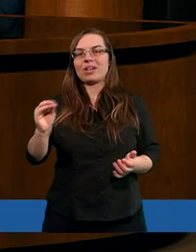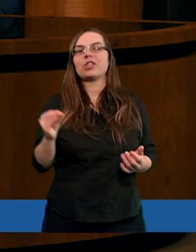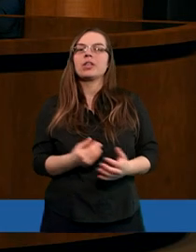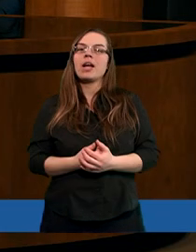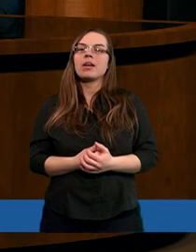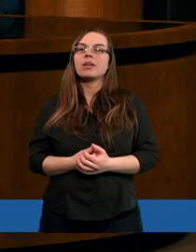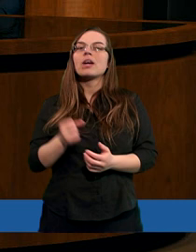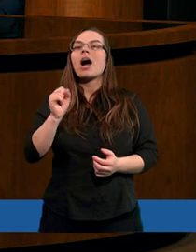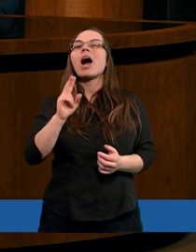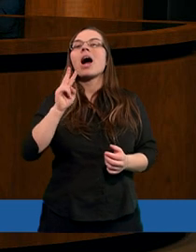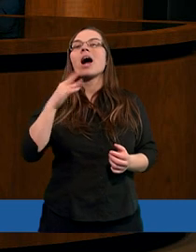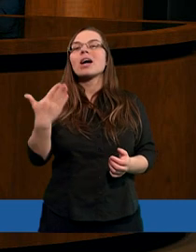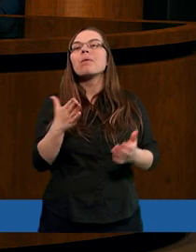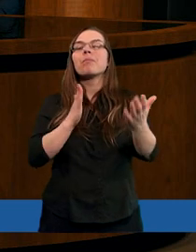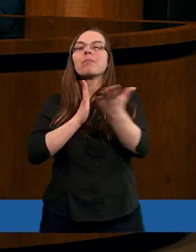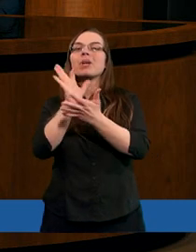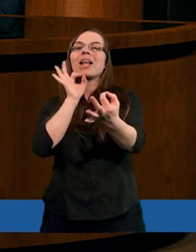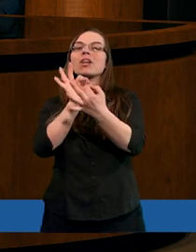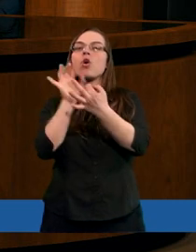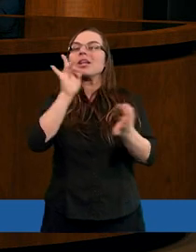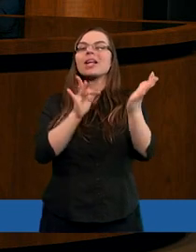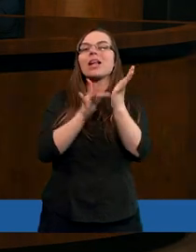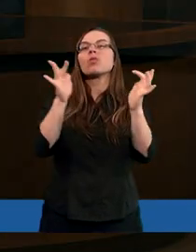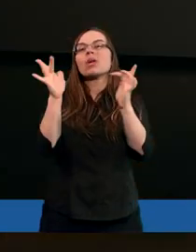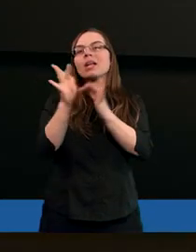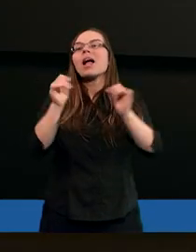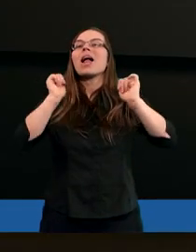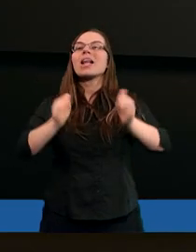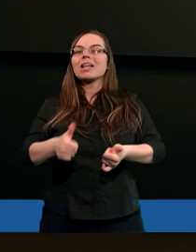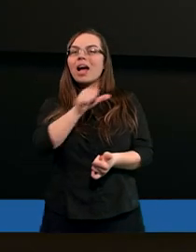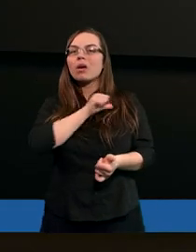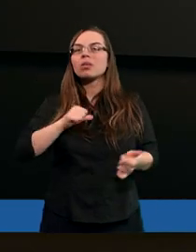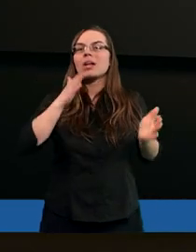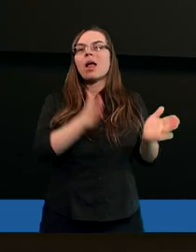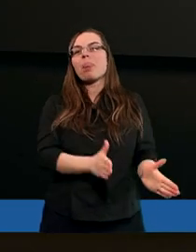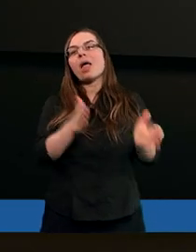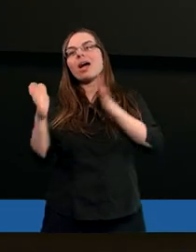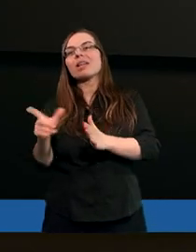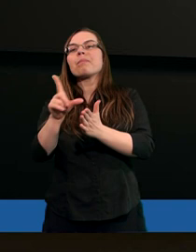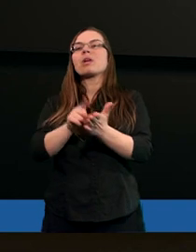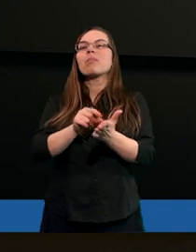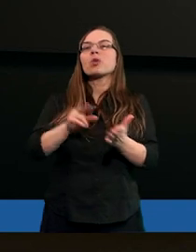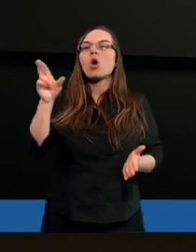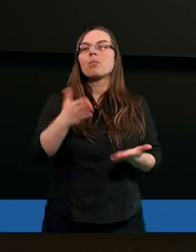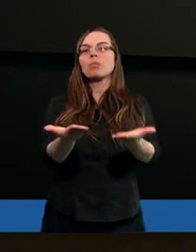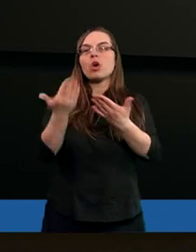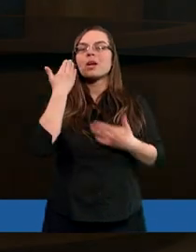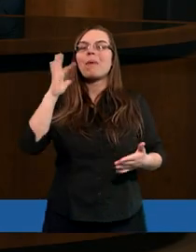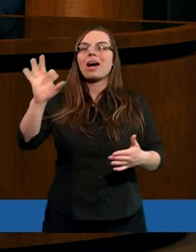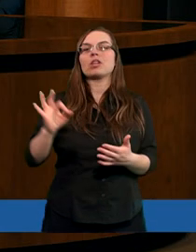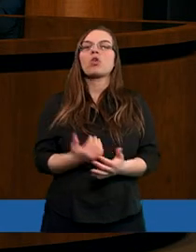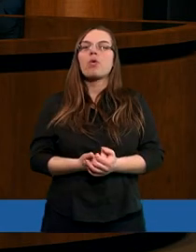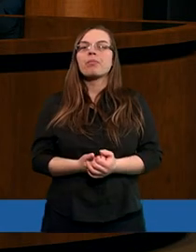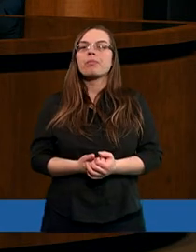A kim przez kontakt z Jezusem Chrystusem stał się następnie Piotr? Proszę bardzo.